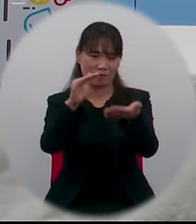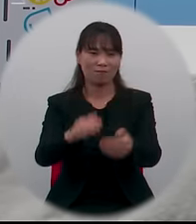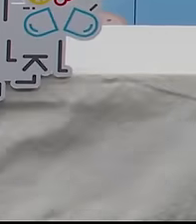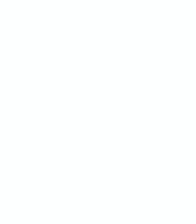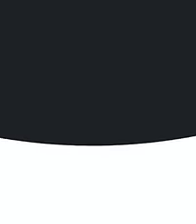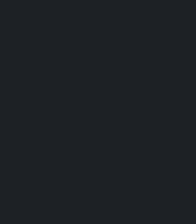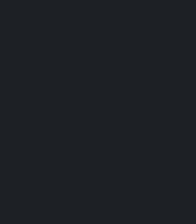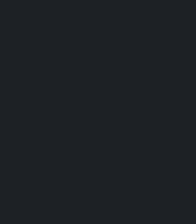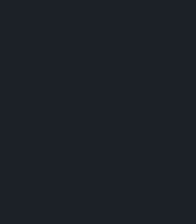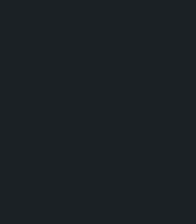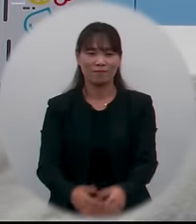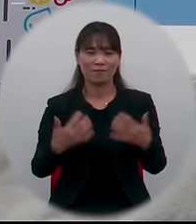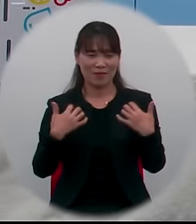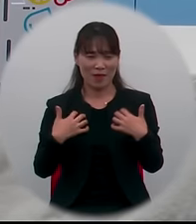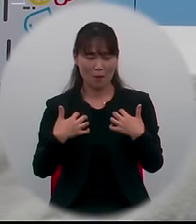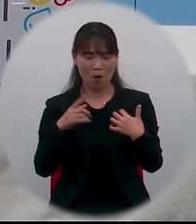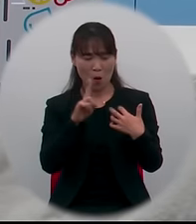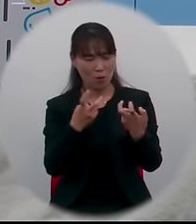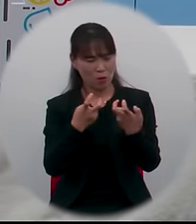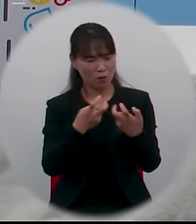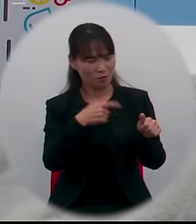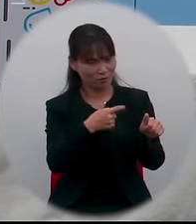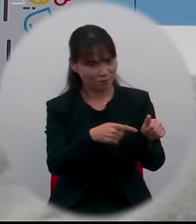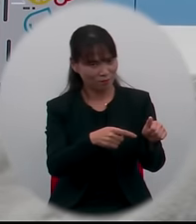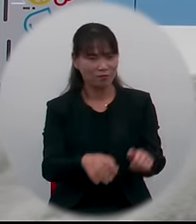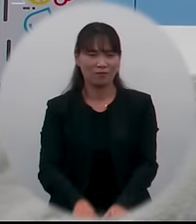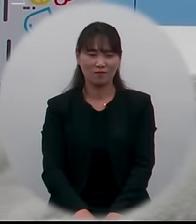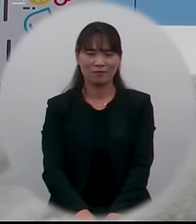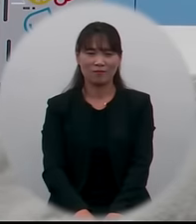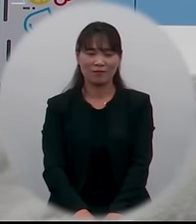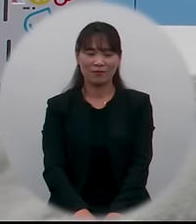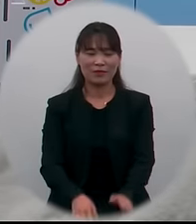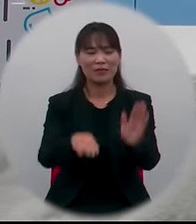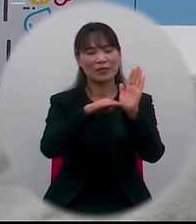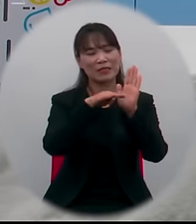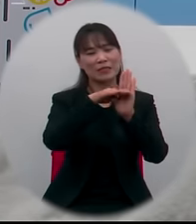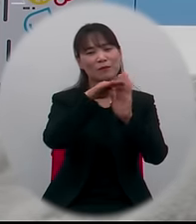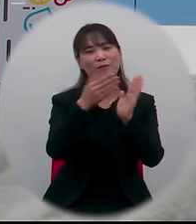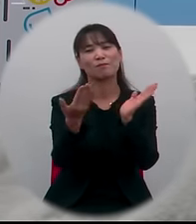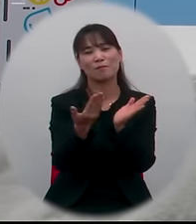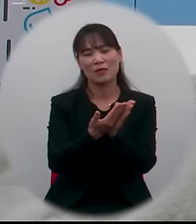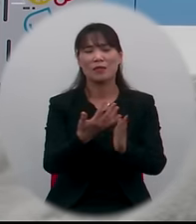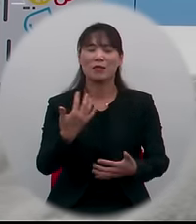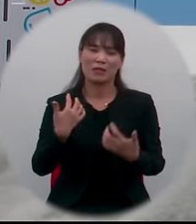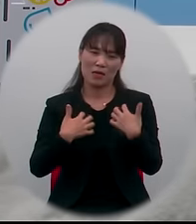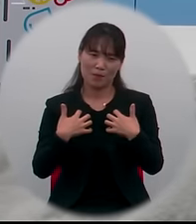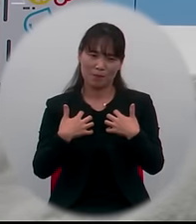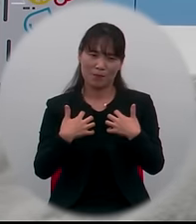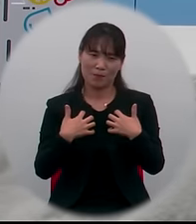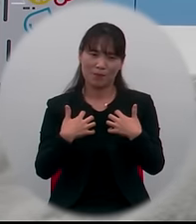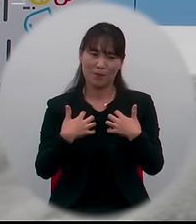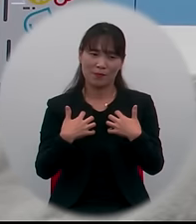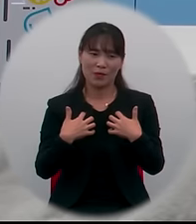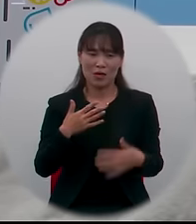알려 드릴게요 게임 어떻게 지도해야 될까요 첫 번째는 등급에 맞는 게임을 하도록 훈련해